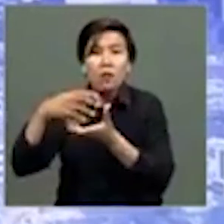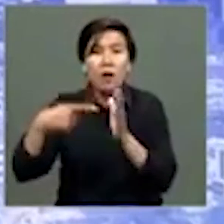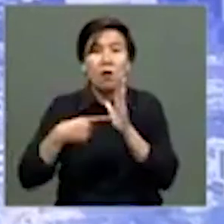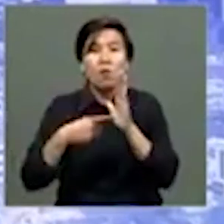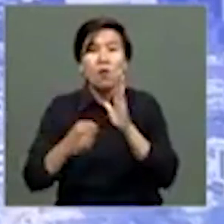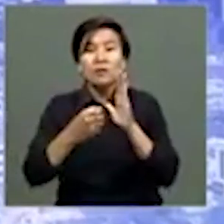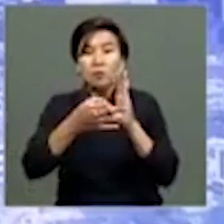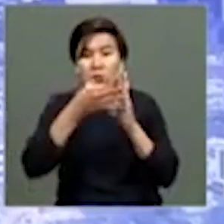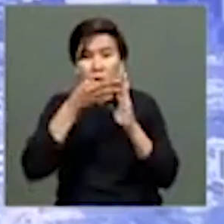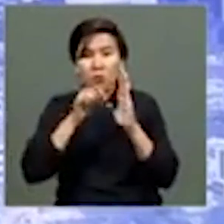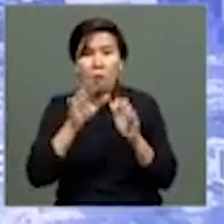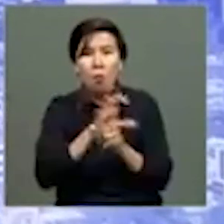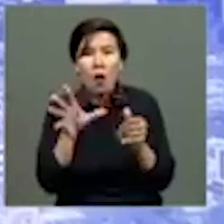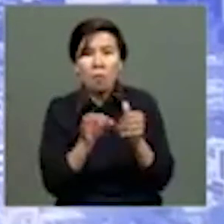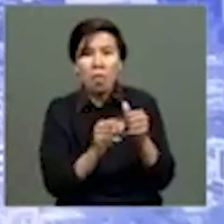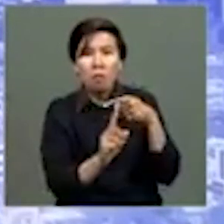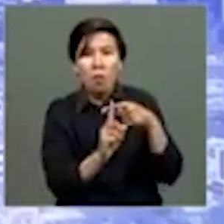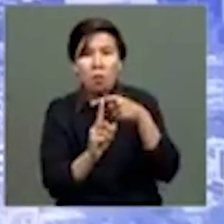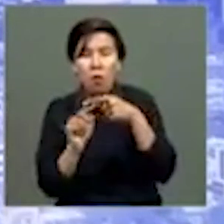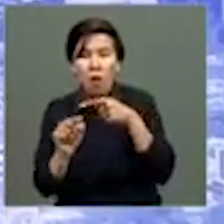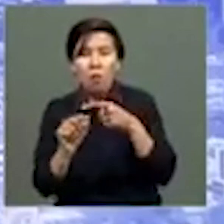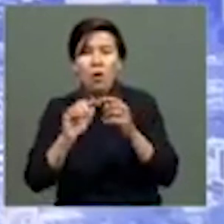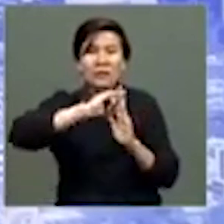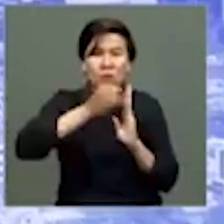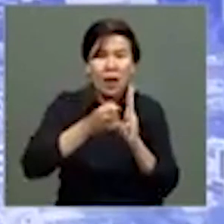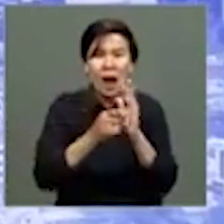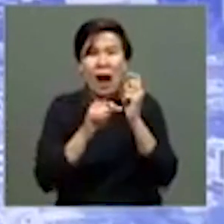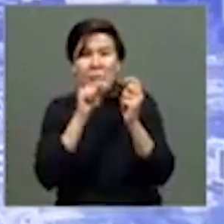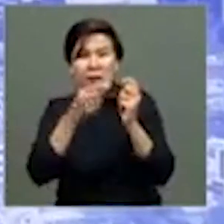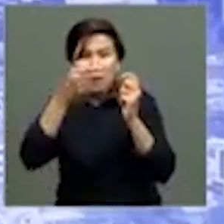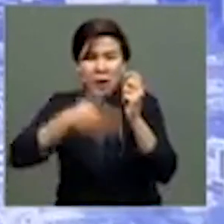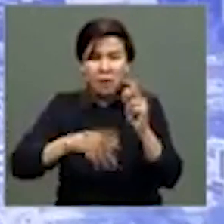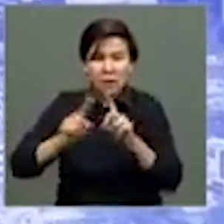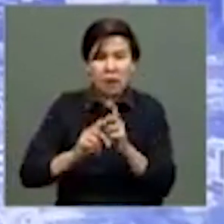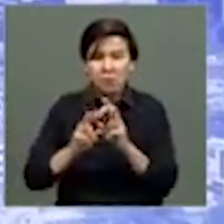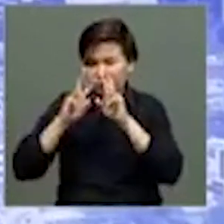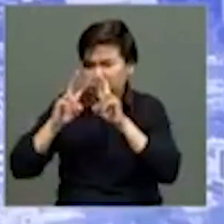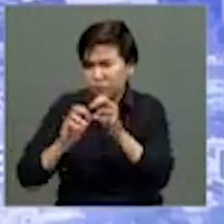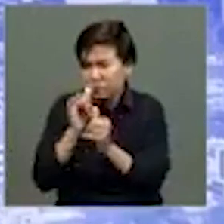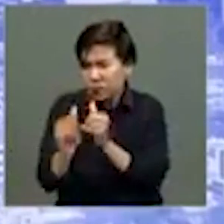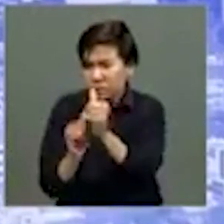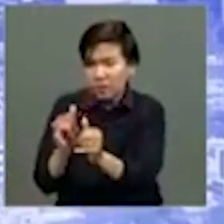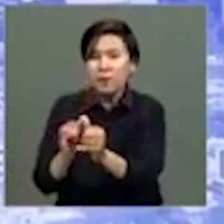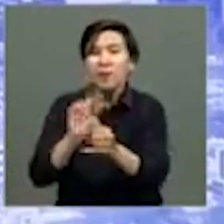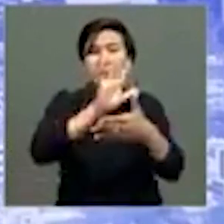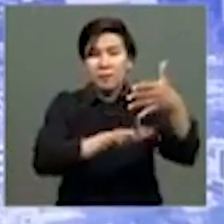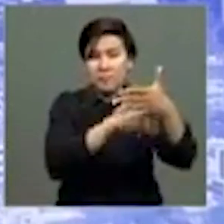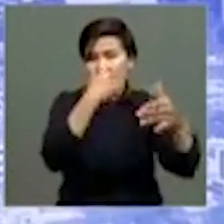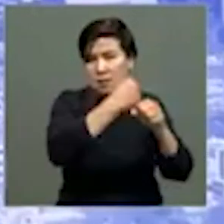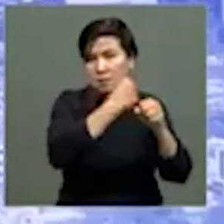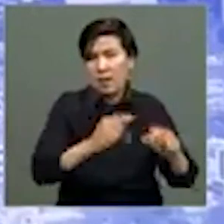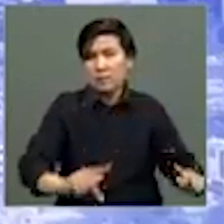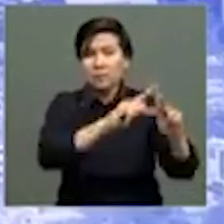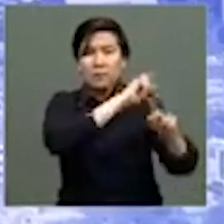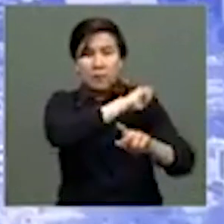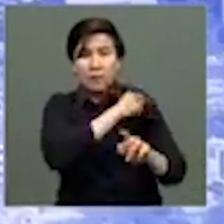ให้เห็นภาพว่าแต่ละจังหวัดและอำเภอมีการพยายามที่จะค้นหาเชิงรุกนะคะเป็นนโยบายของสาธารณสุขซึ่งพว